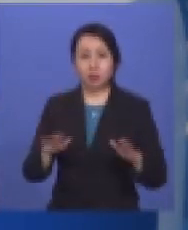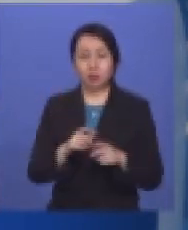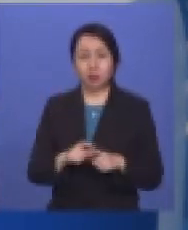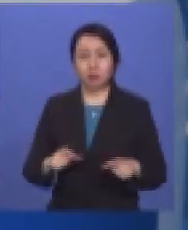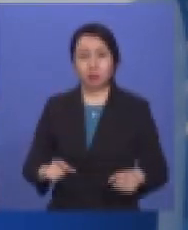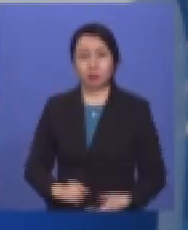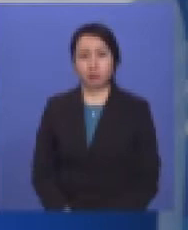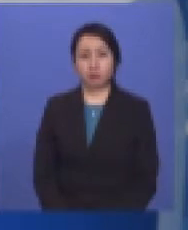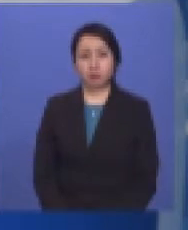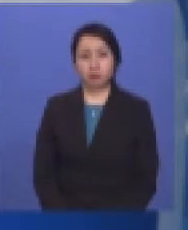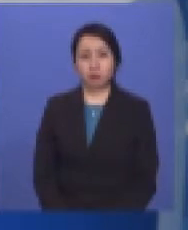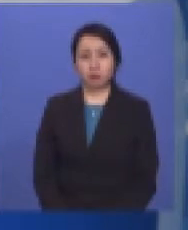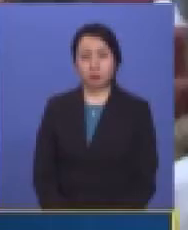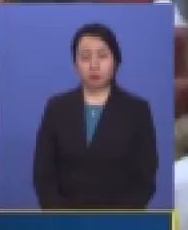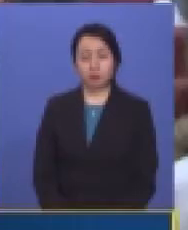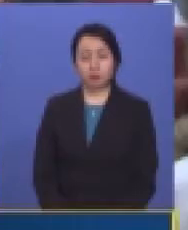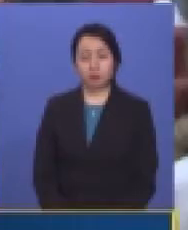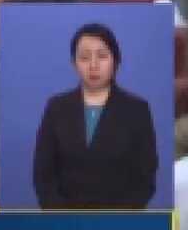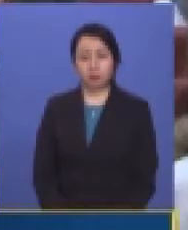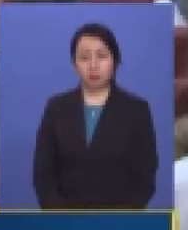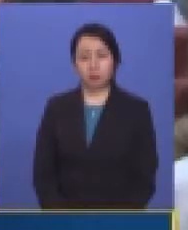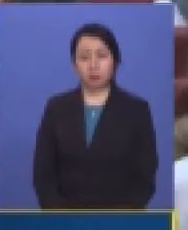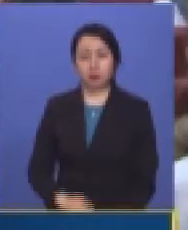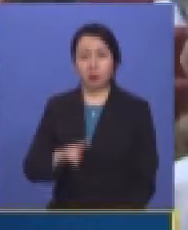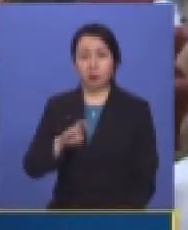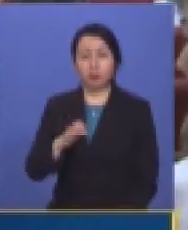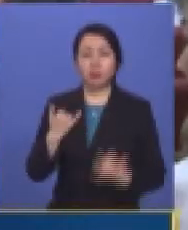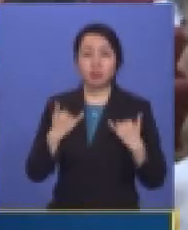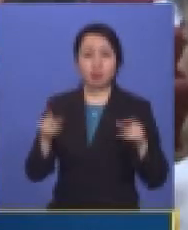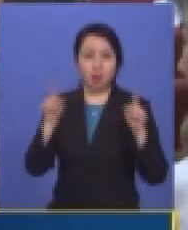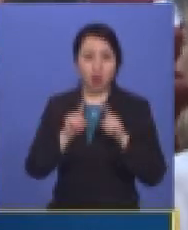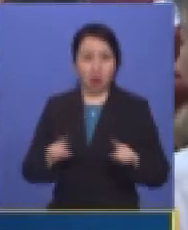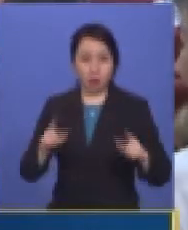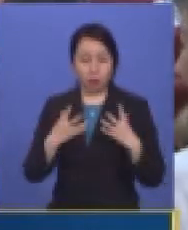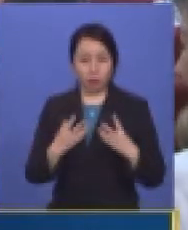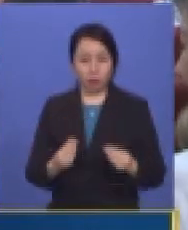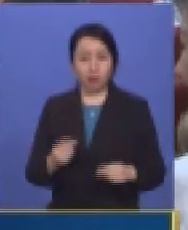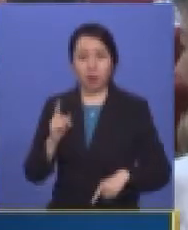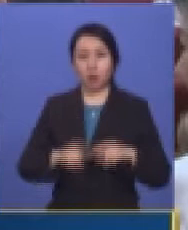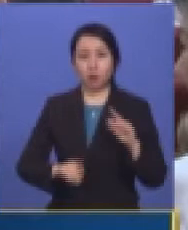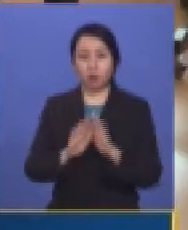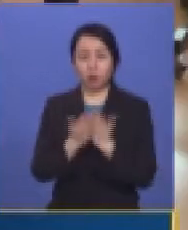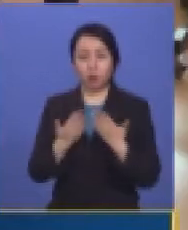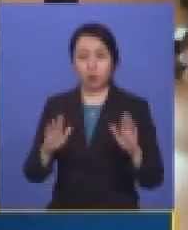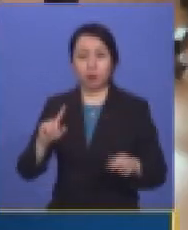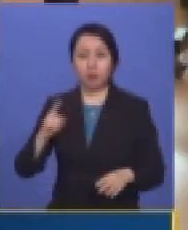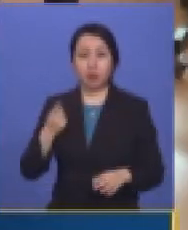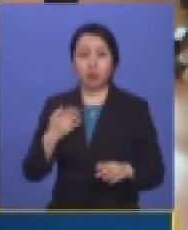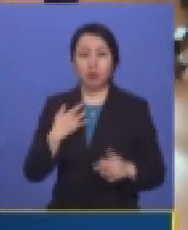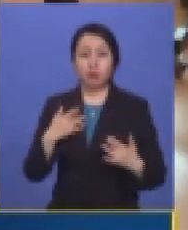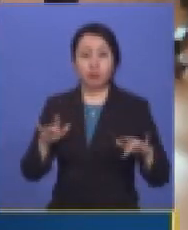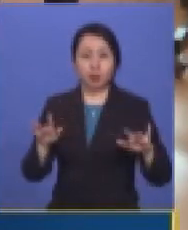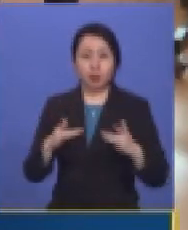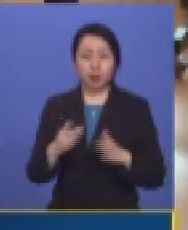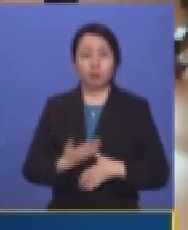зарубежных композиторов. Для Жанны Мурзак сегодня особенный день. В стенах родного колледжа проходит ее первый сольный